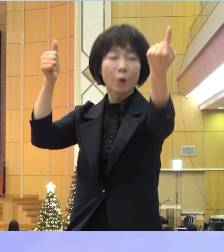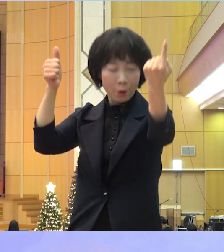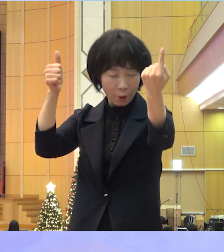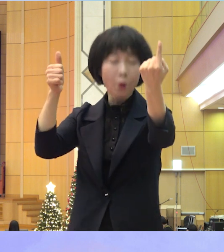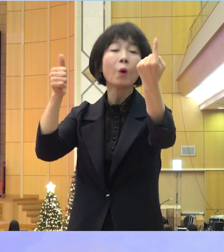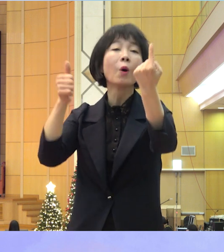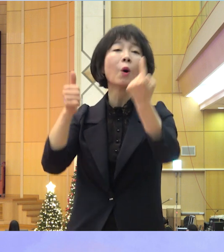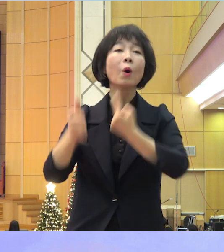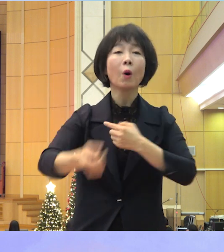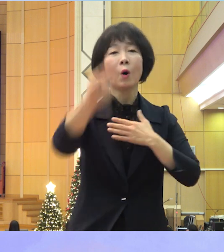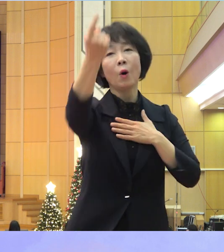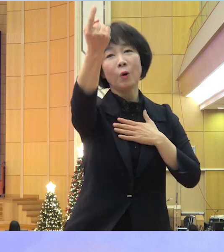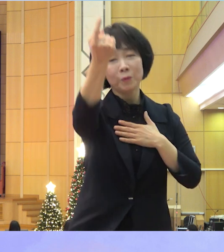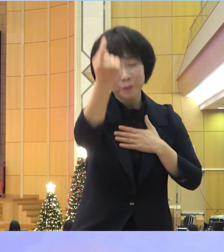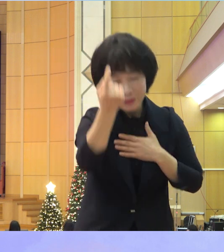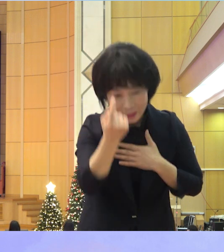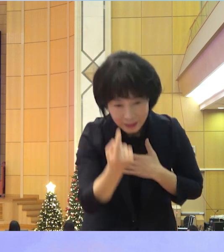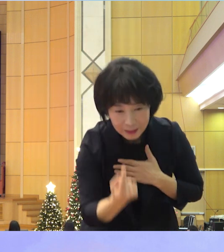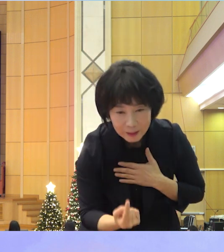주께로